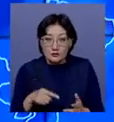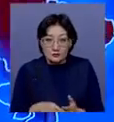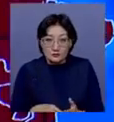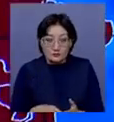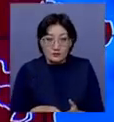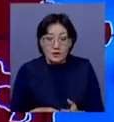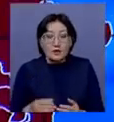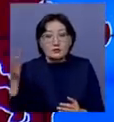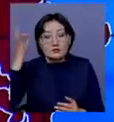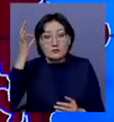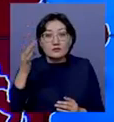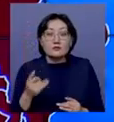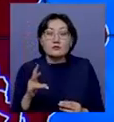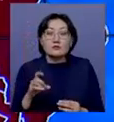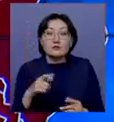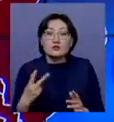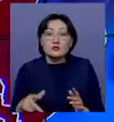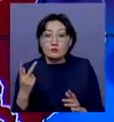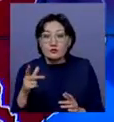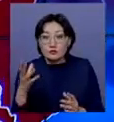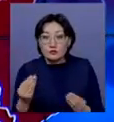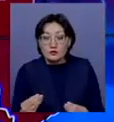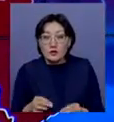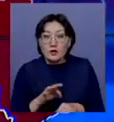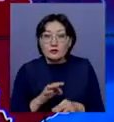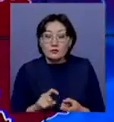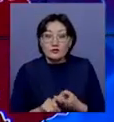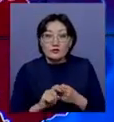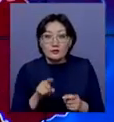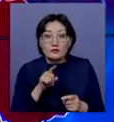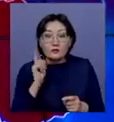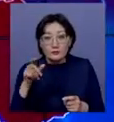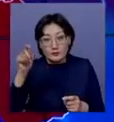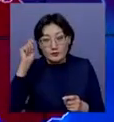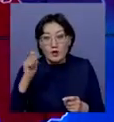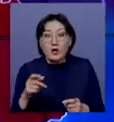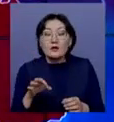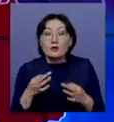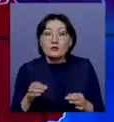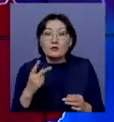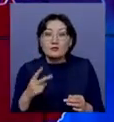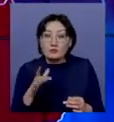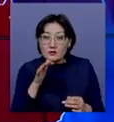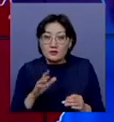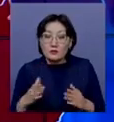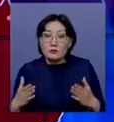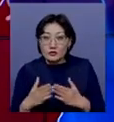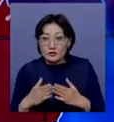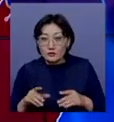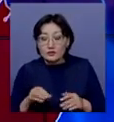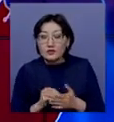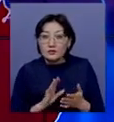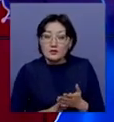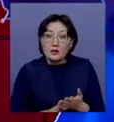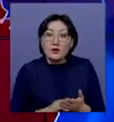айналды. Естеріңізге салайық, наурыздың 23 күні коронавирус жұқтырған жас жігіт тәуелсіздікке 20 жыл тұрғын үй алабынан тіркеліп,